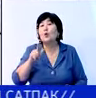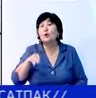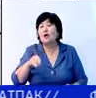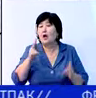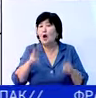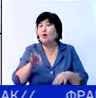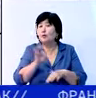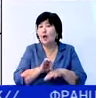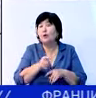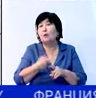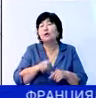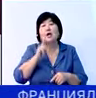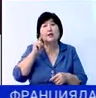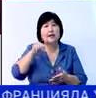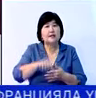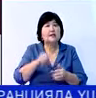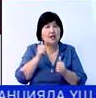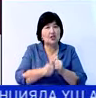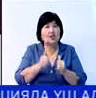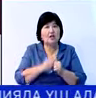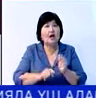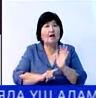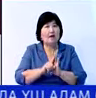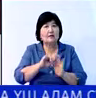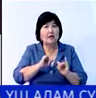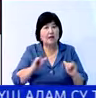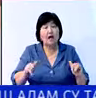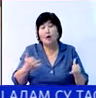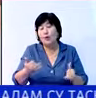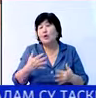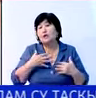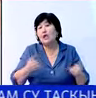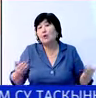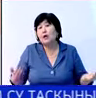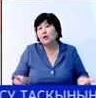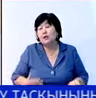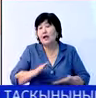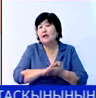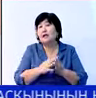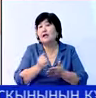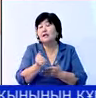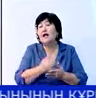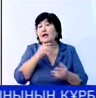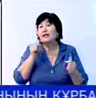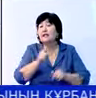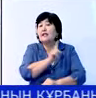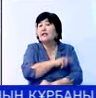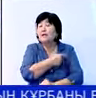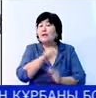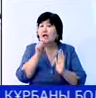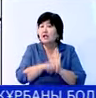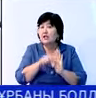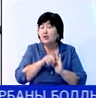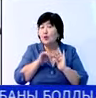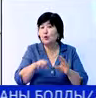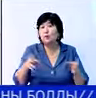Бұл кеселдің әсіресе жастар арасында жиі кездесу алаңдатады. Сондықтан салауатты өмір салтын сақтап, дер кезінде медициналық тексерістен